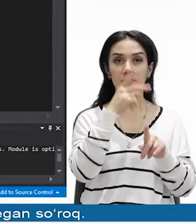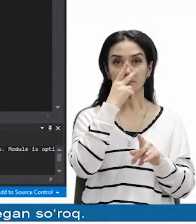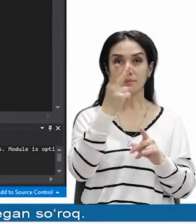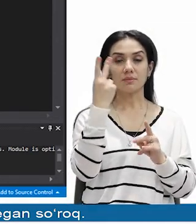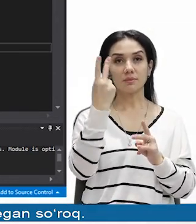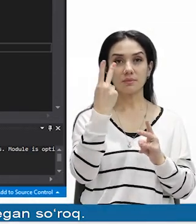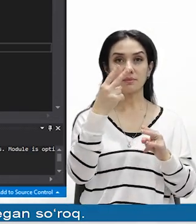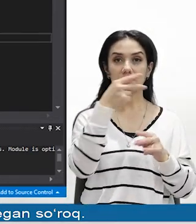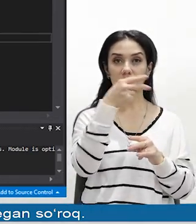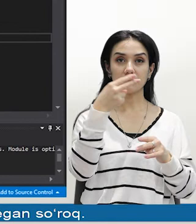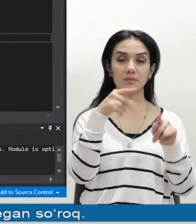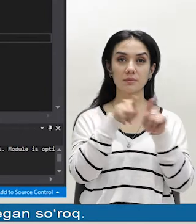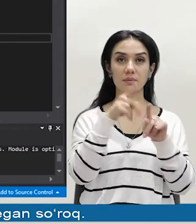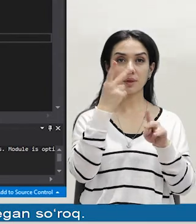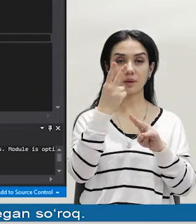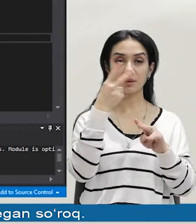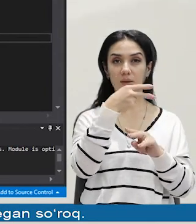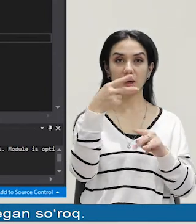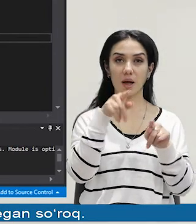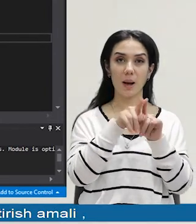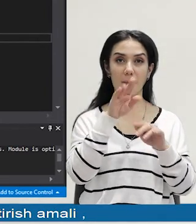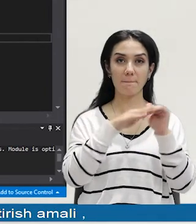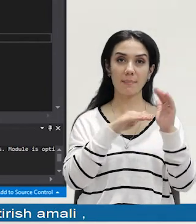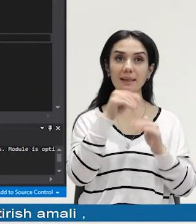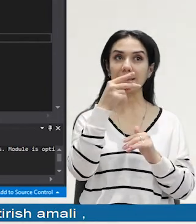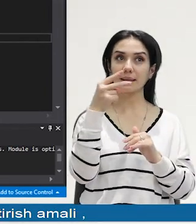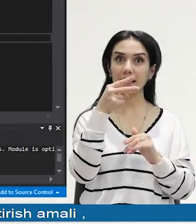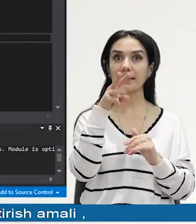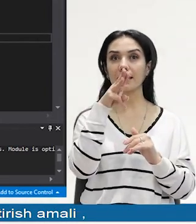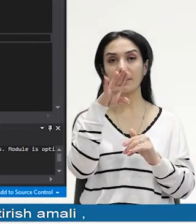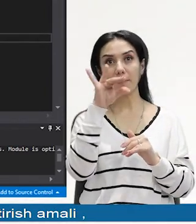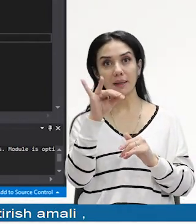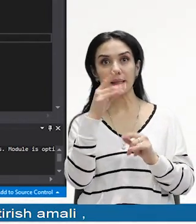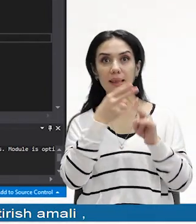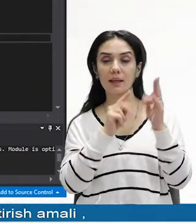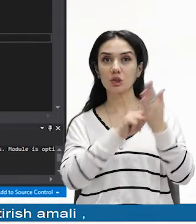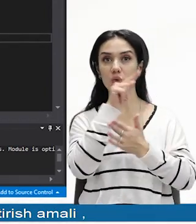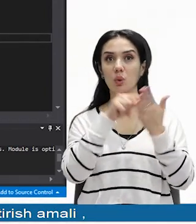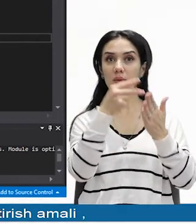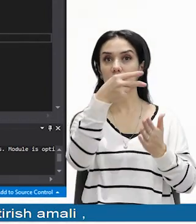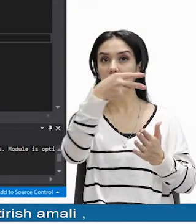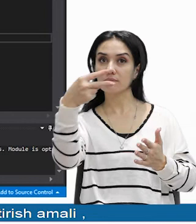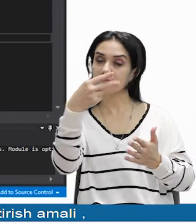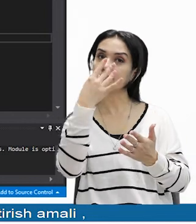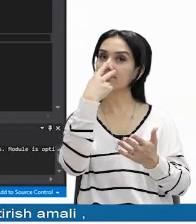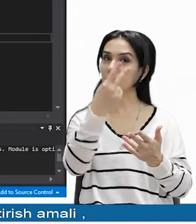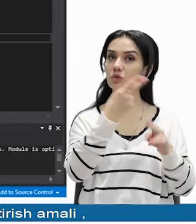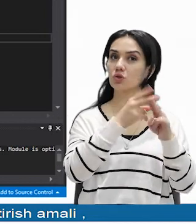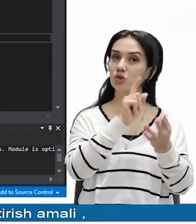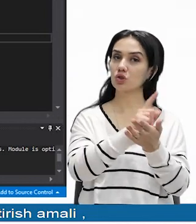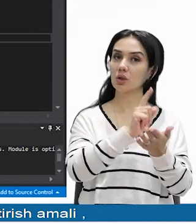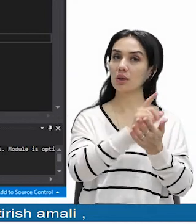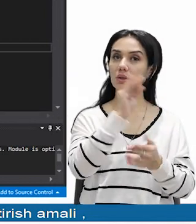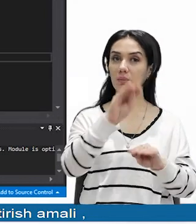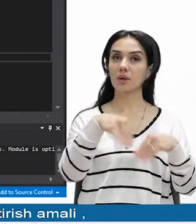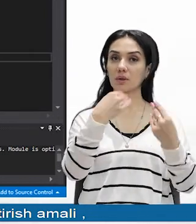ikkita teng amali, ikkita teng amali bu tengmi, tengmi degan bu so'roq, ya'ni savolga teng shart deb beriladigan